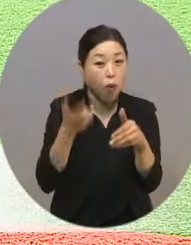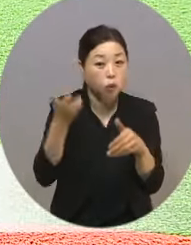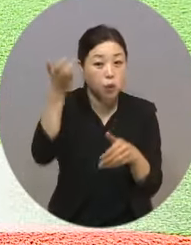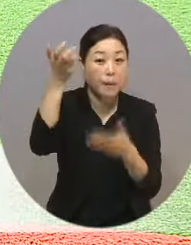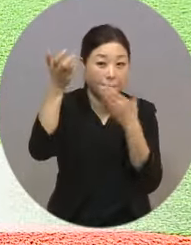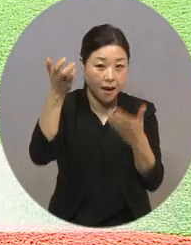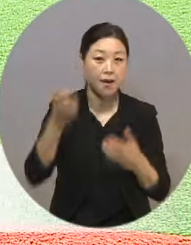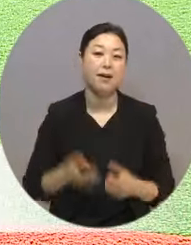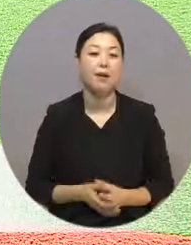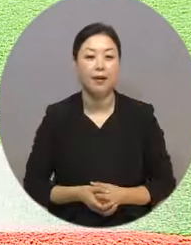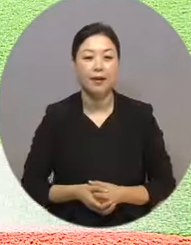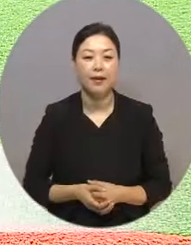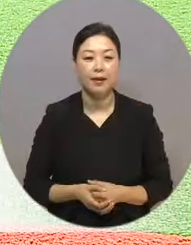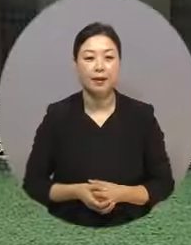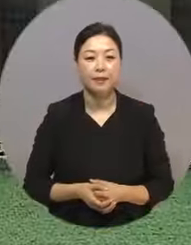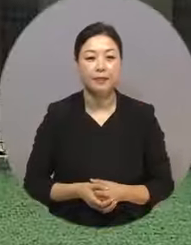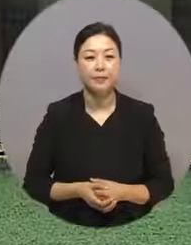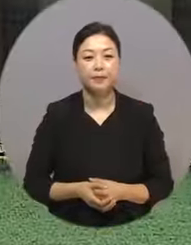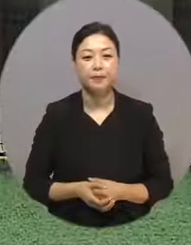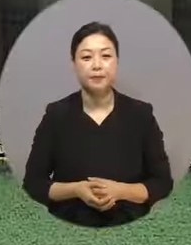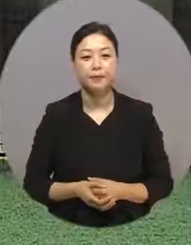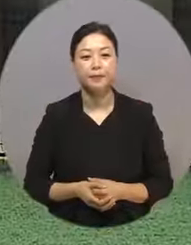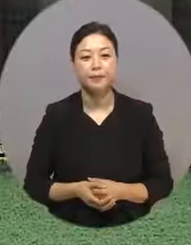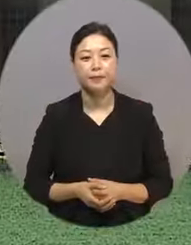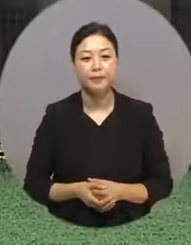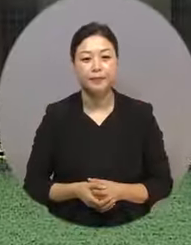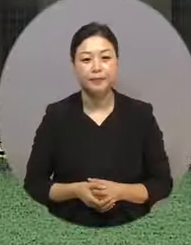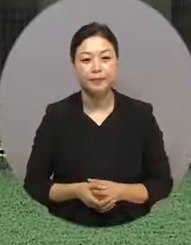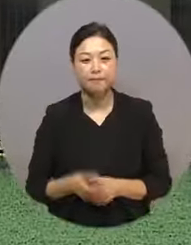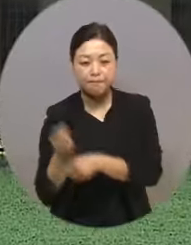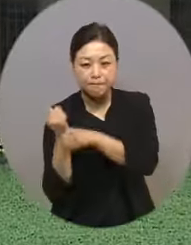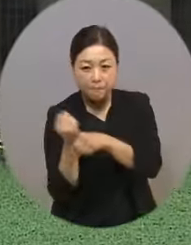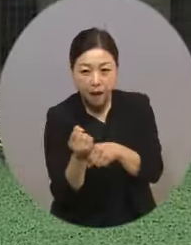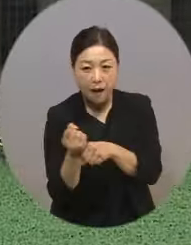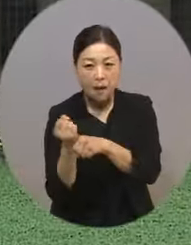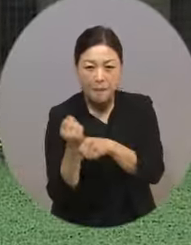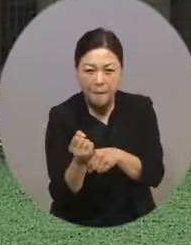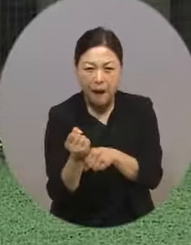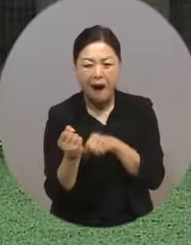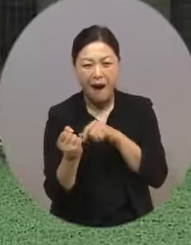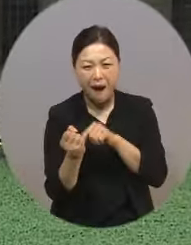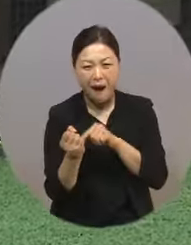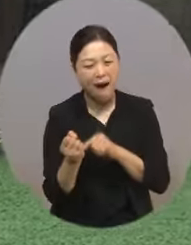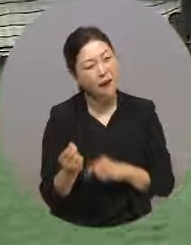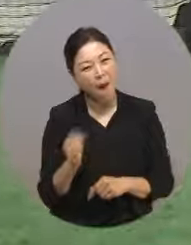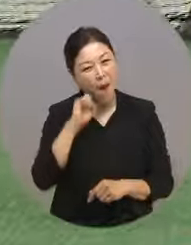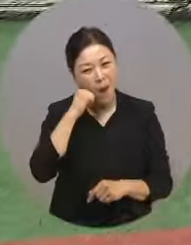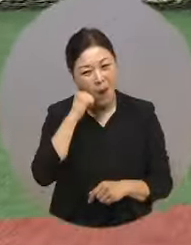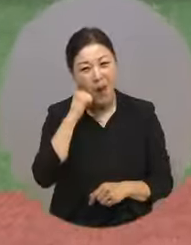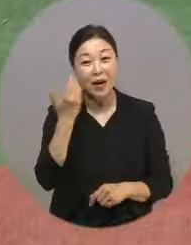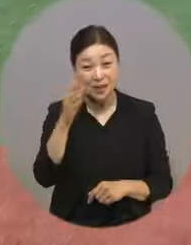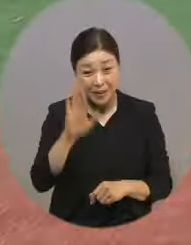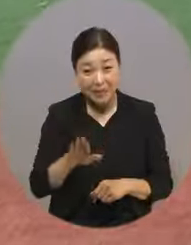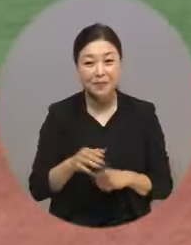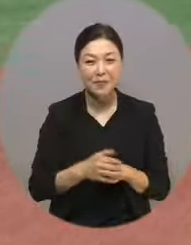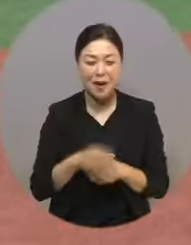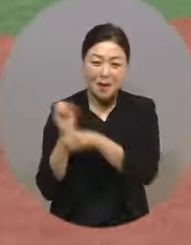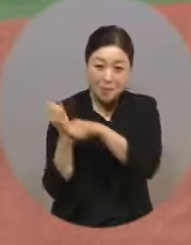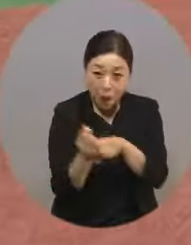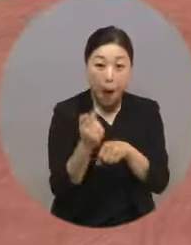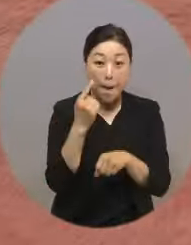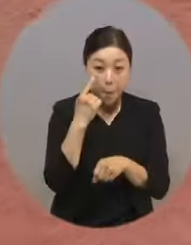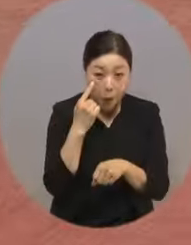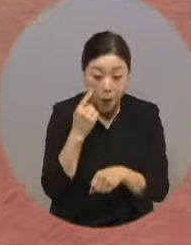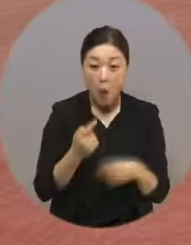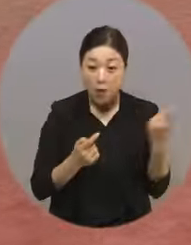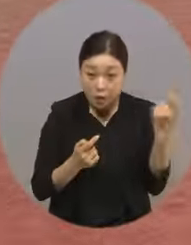향상되는 부분들이 좋은 점이라고 할 수 있습니다. 일정한 타격 자세를 유지하기는 쉽지 않지만 직접 스윙을 날려보고